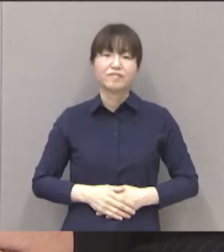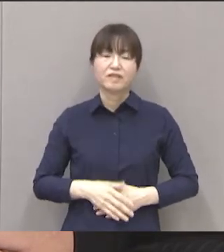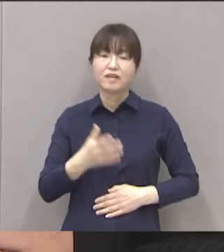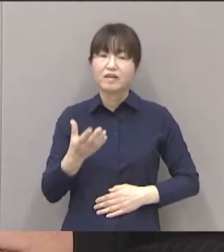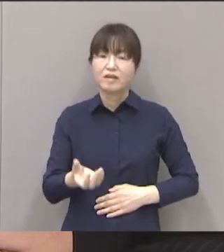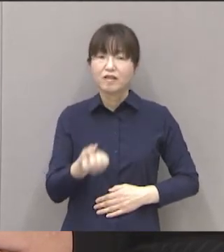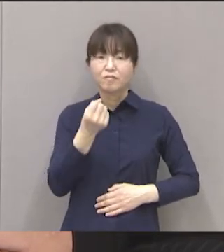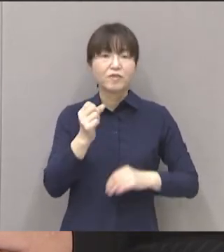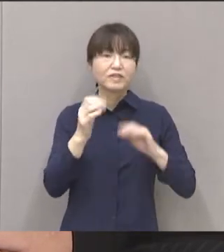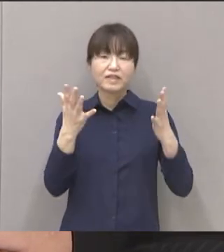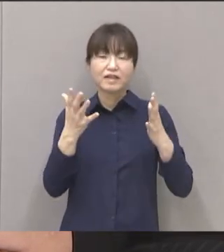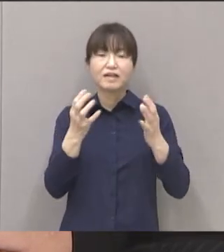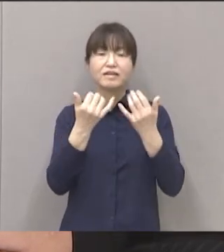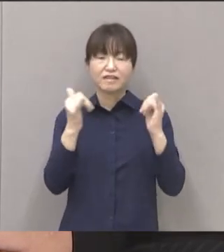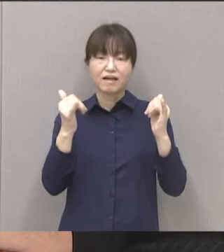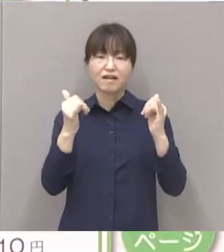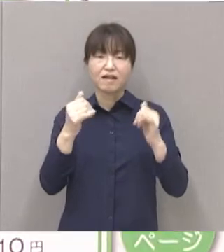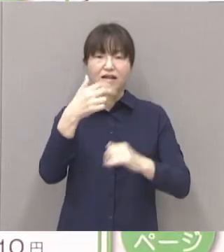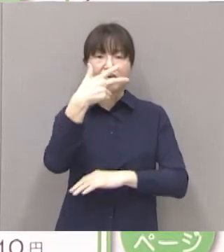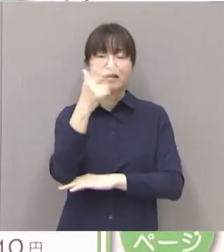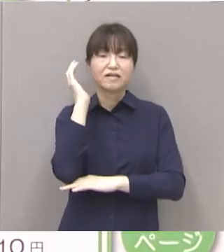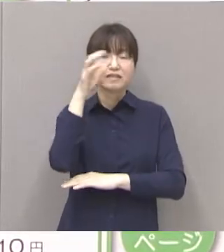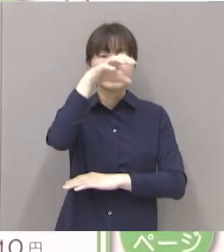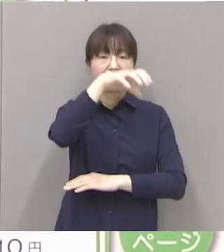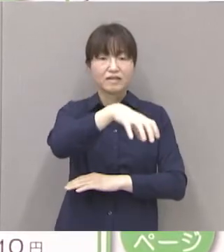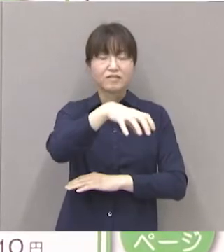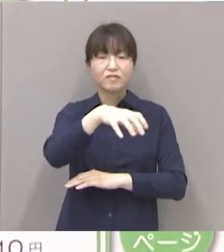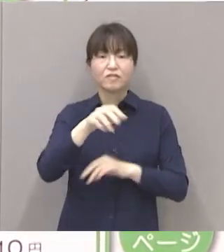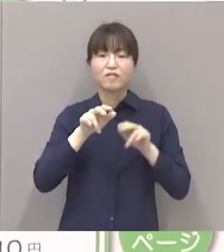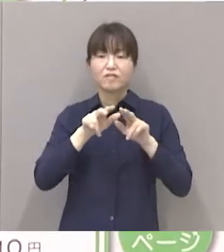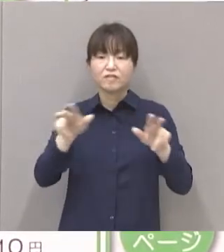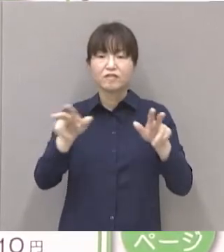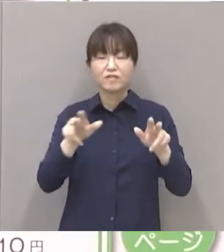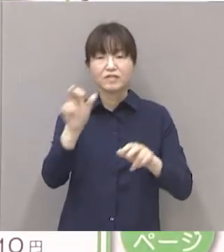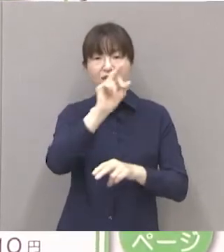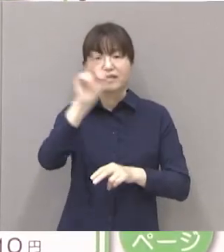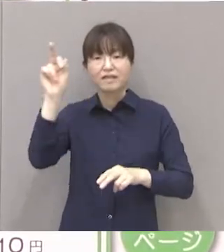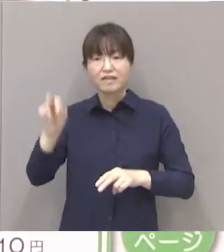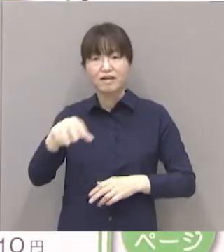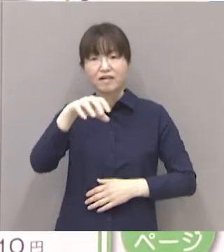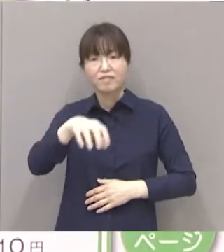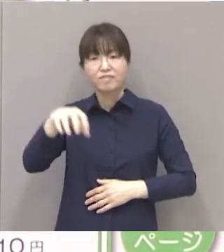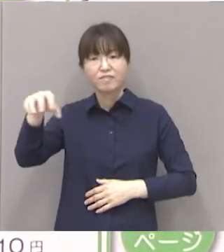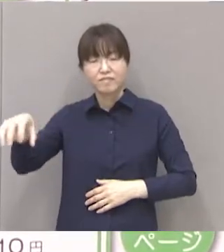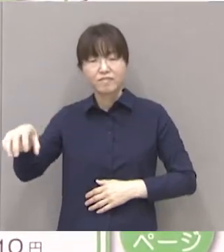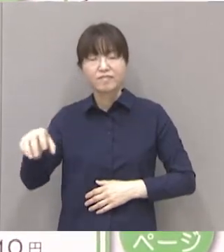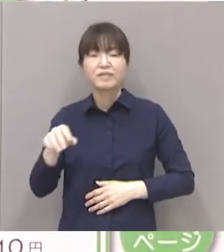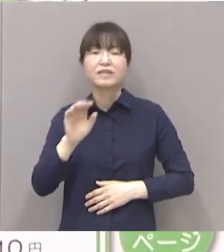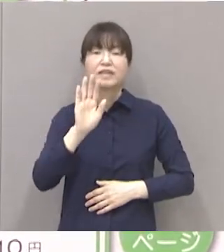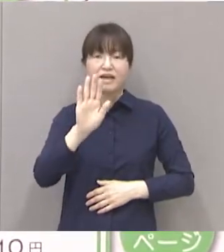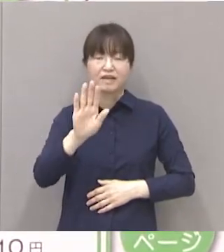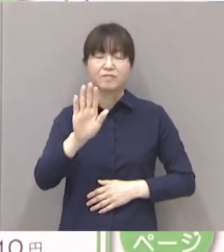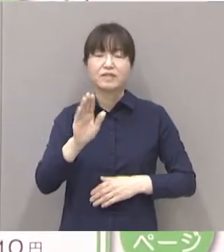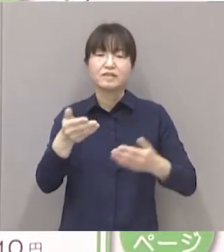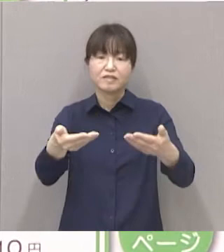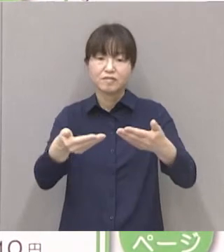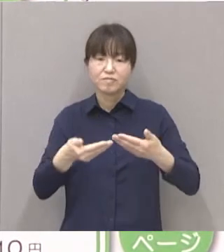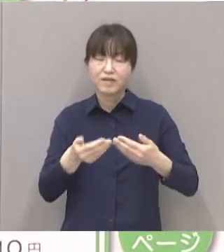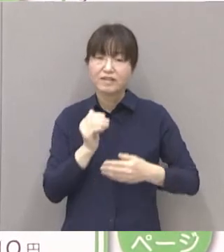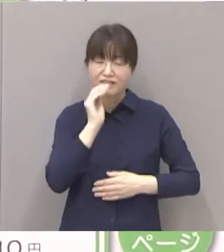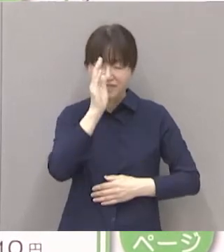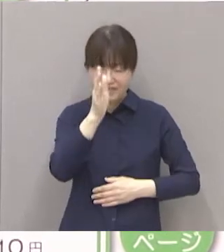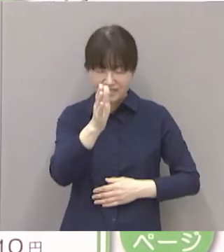の手元にない方は出雲市役所の本庁舎や各行政センターにも置いてありますのでた後お声掛けを